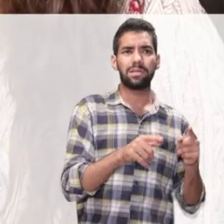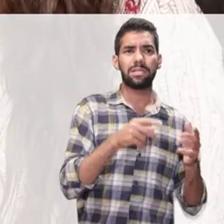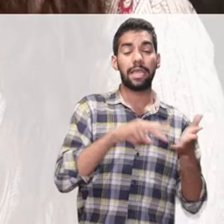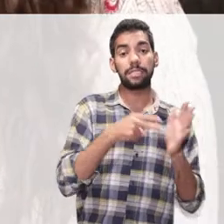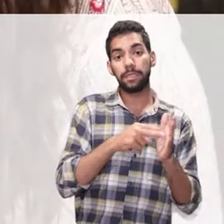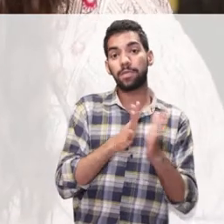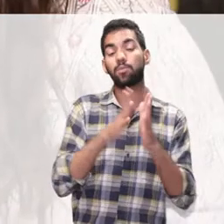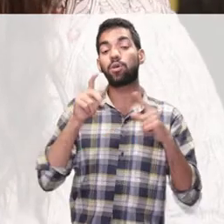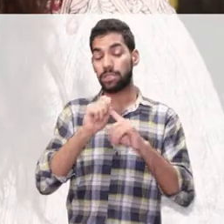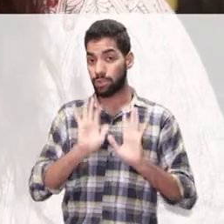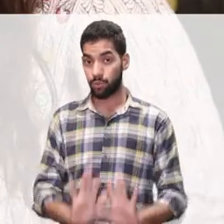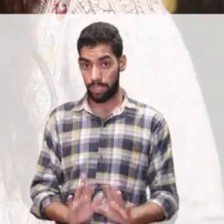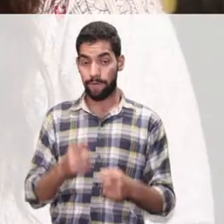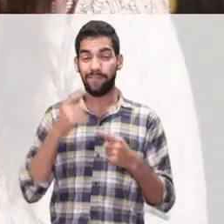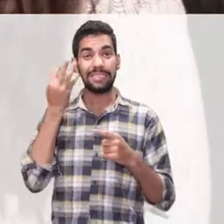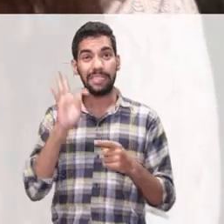स्कूल